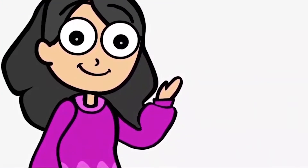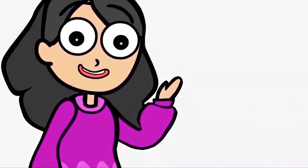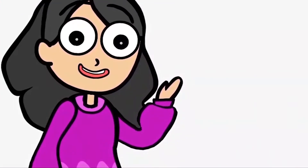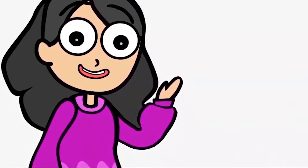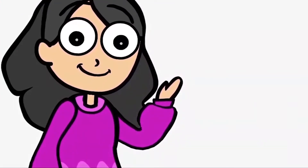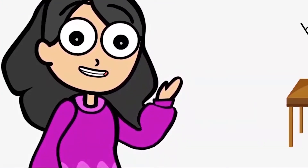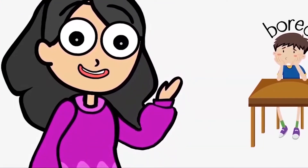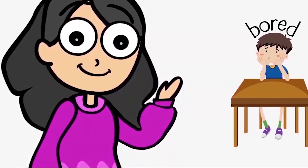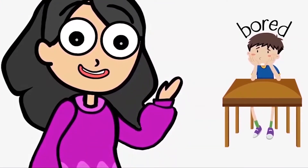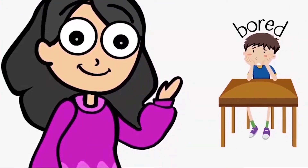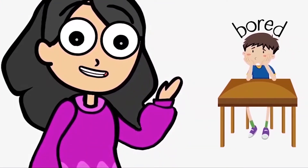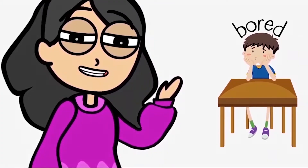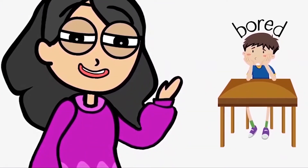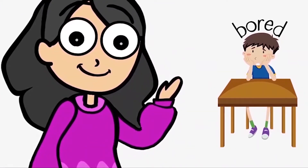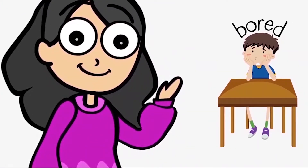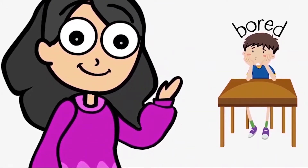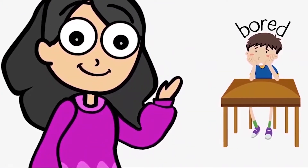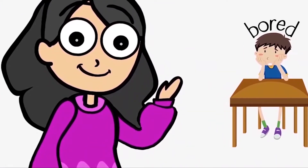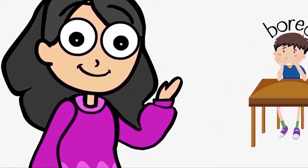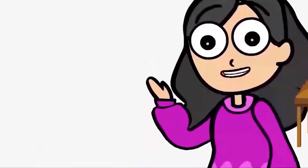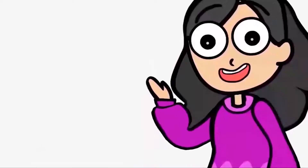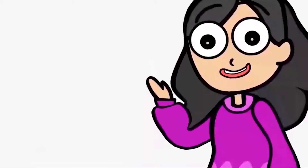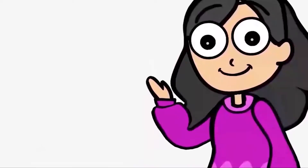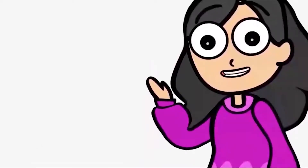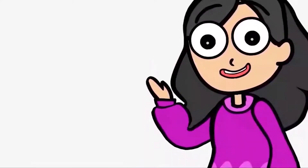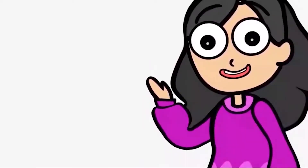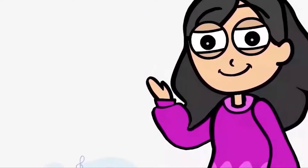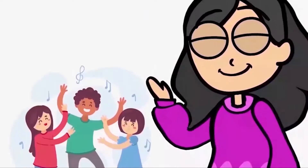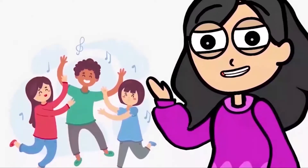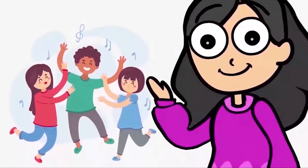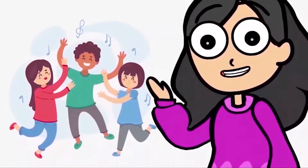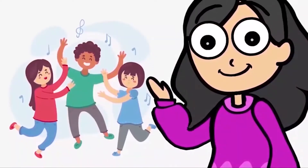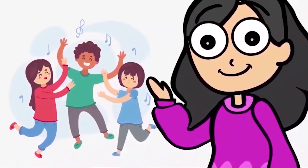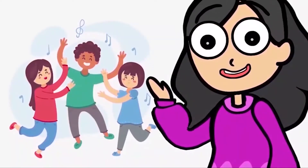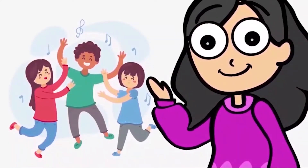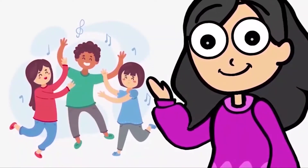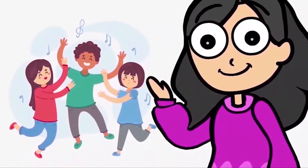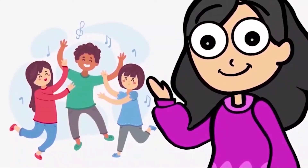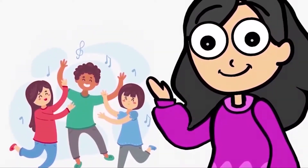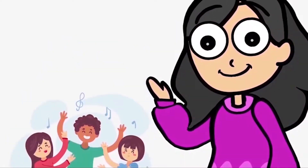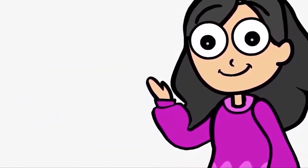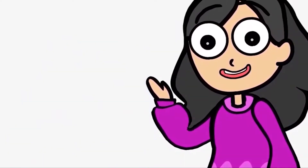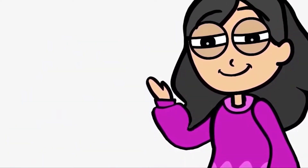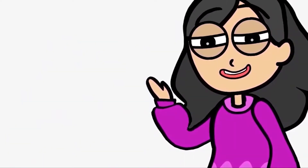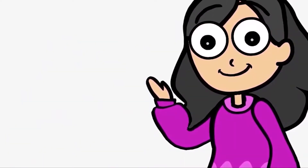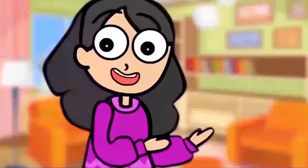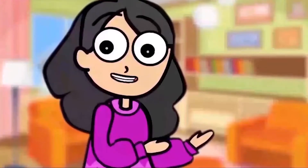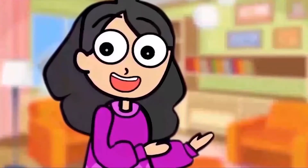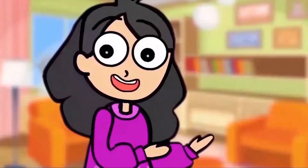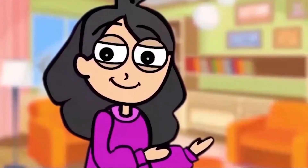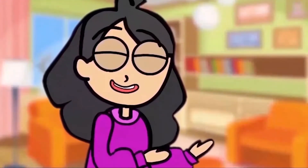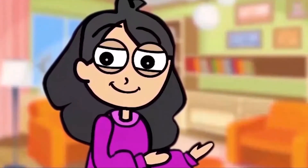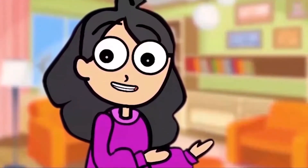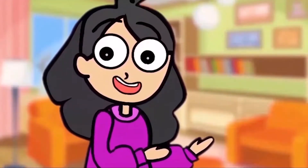விட்டுகில்லே இறந்து போறுடிக்குதான் வாங்கே வாங்கே ஜாலியா இறுக்கலாம் நீங்கள்